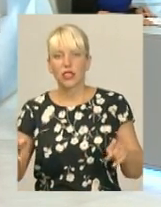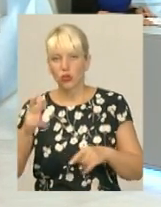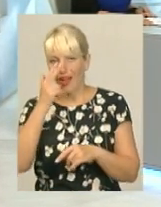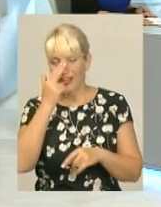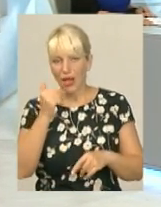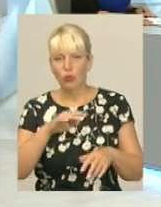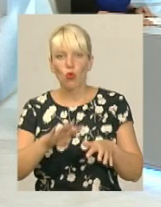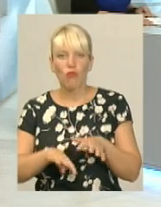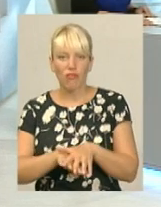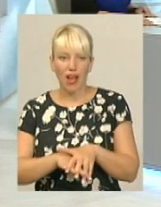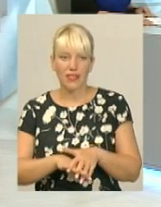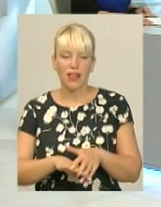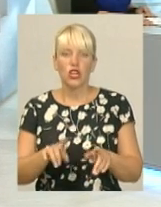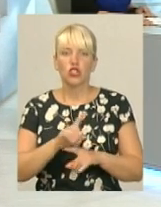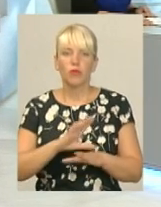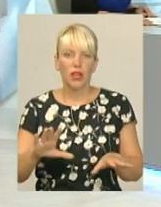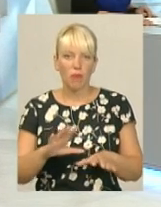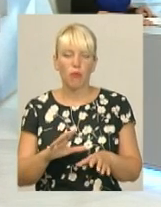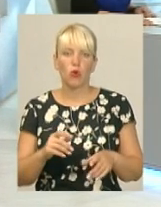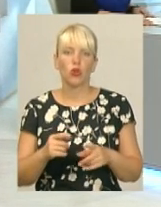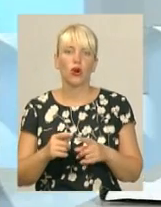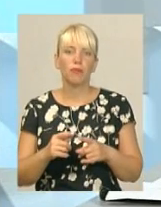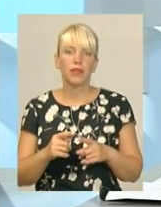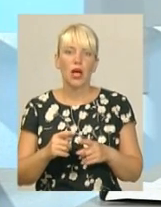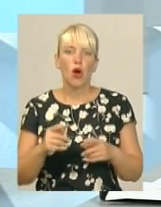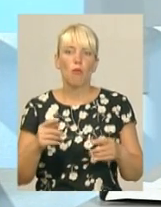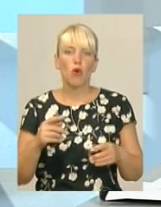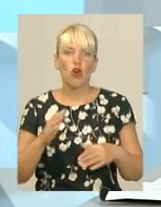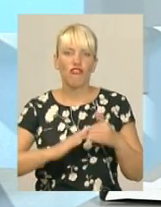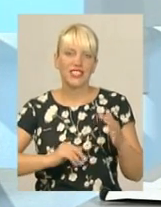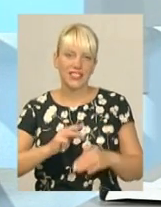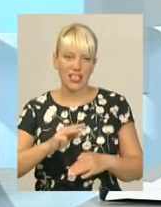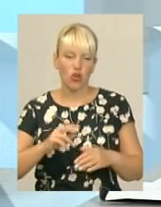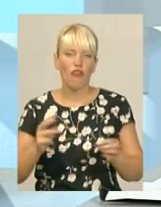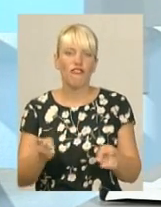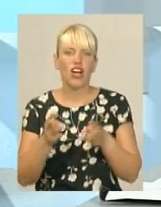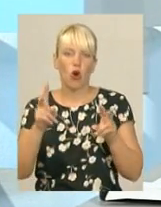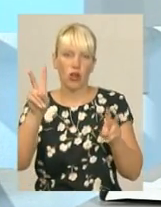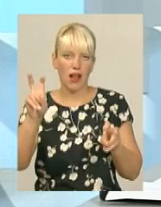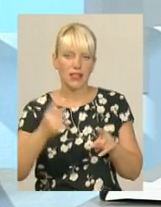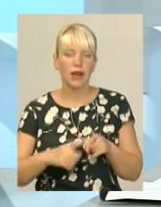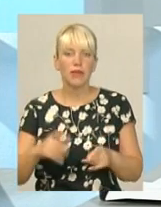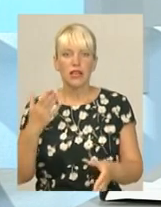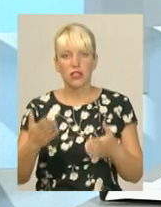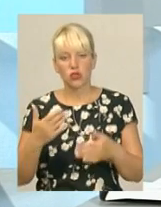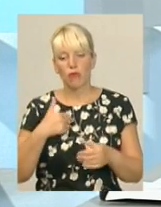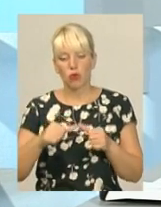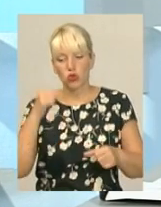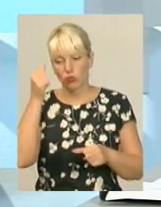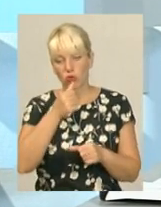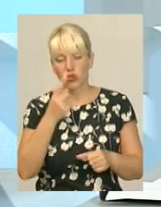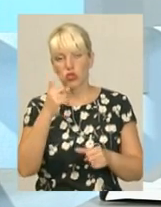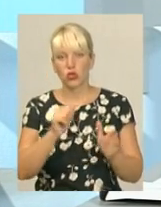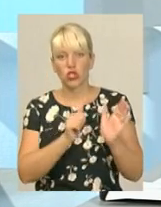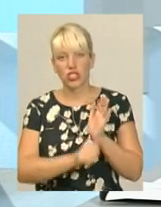такого професійного вигорання. Чому? Тому що якщо в минулому році от ми за рік розглянули більше